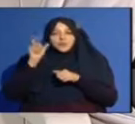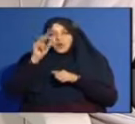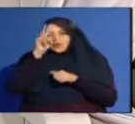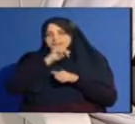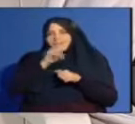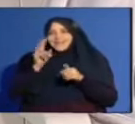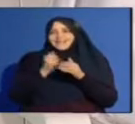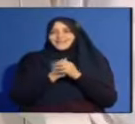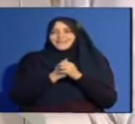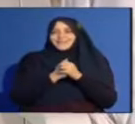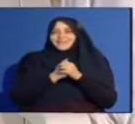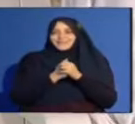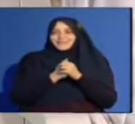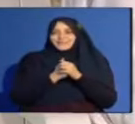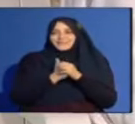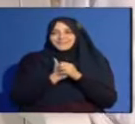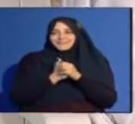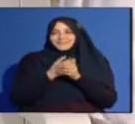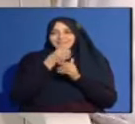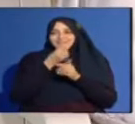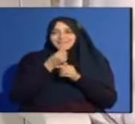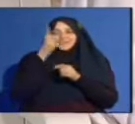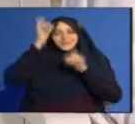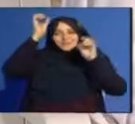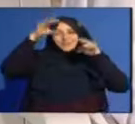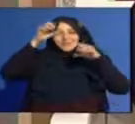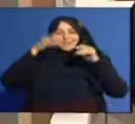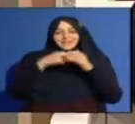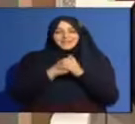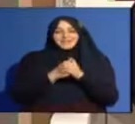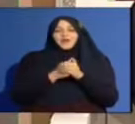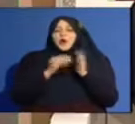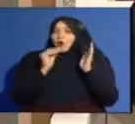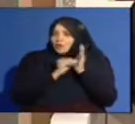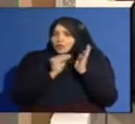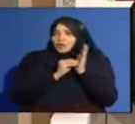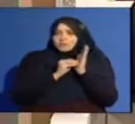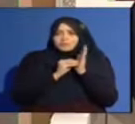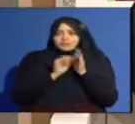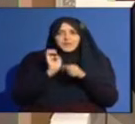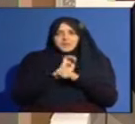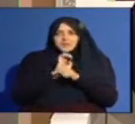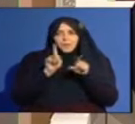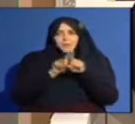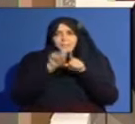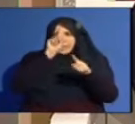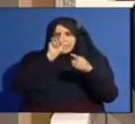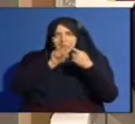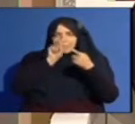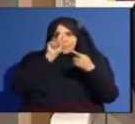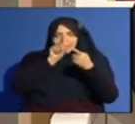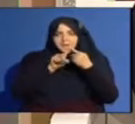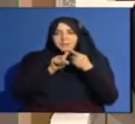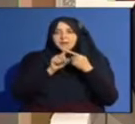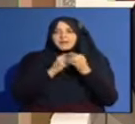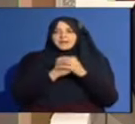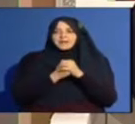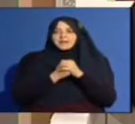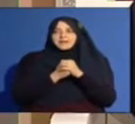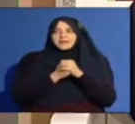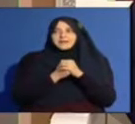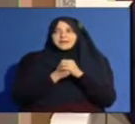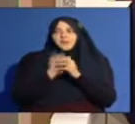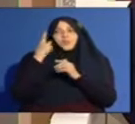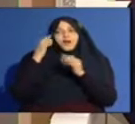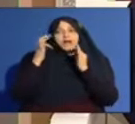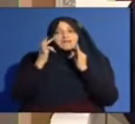بارك الله فيك دكتور. إذا نعيد المشاهد الكريم بحلقة أخرى نتحدث. نعم. فيها عن شؤون. نعم. الأسرة أو